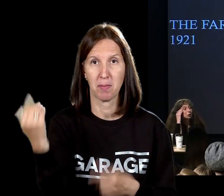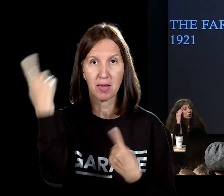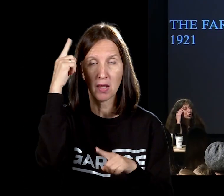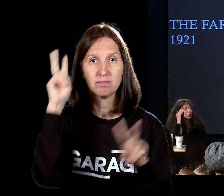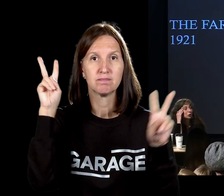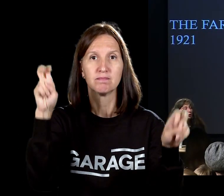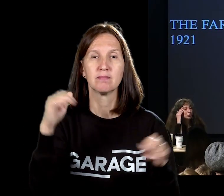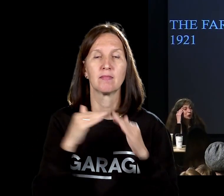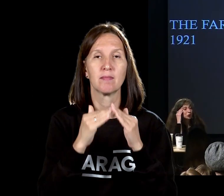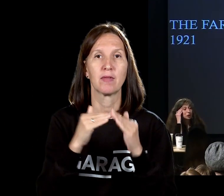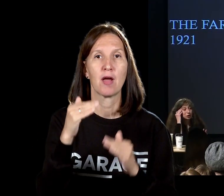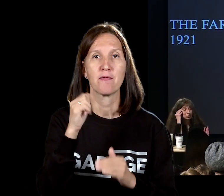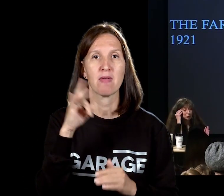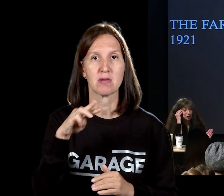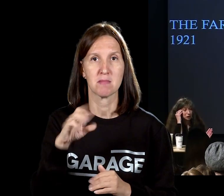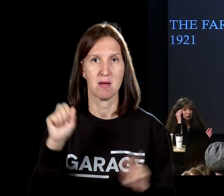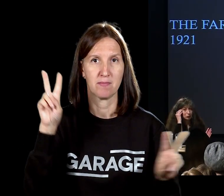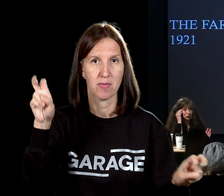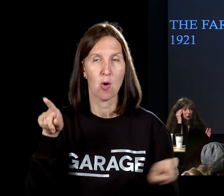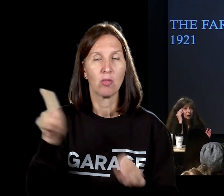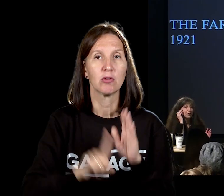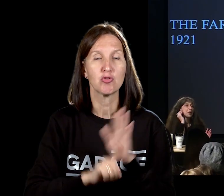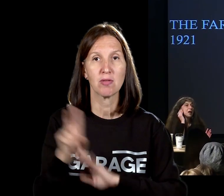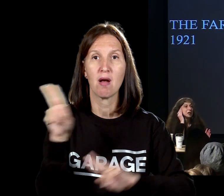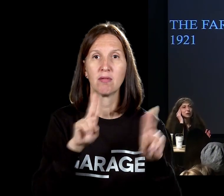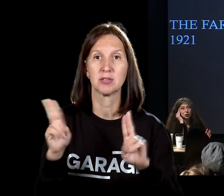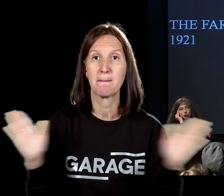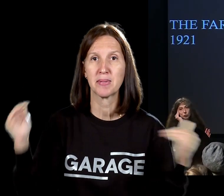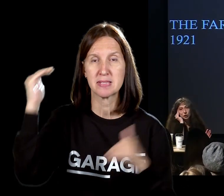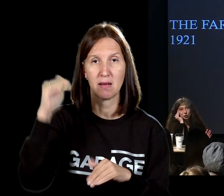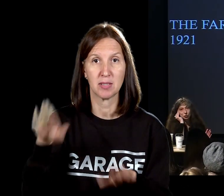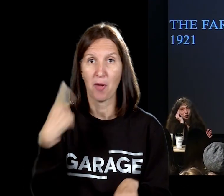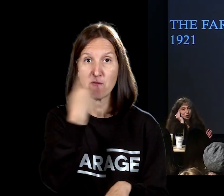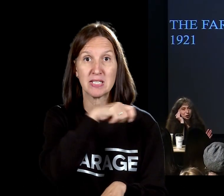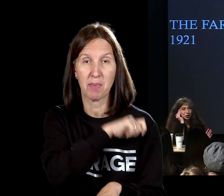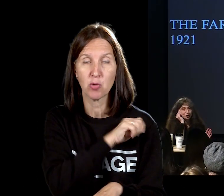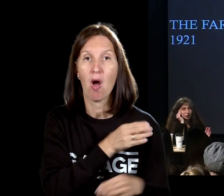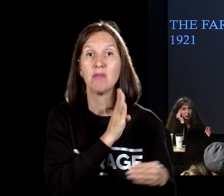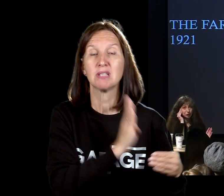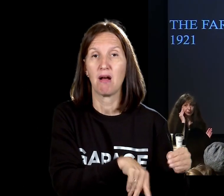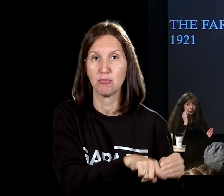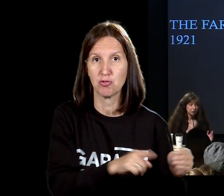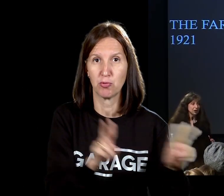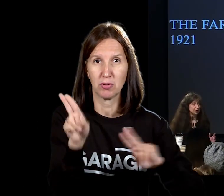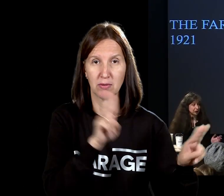ферма, которую он рисует, которую начинает писать в Испании и завершает в Париже, куда он приезжает